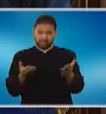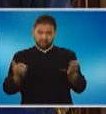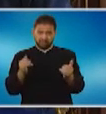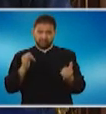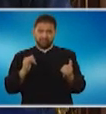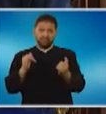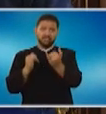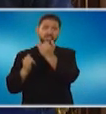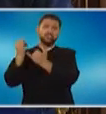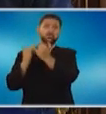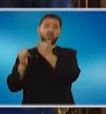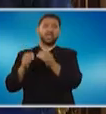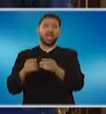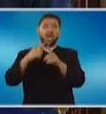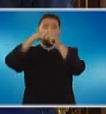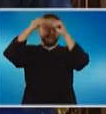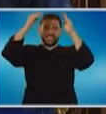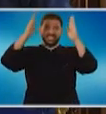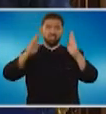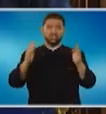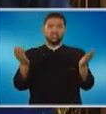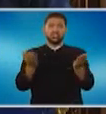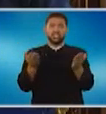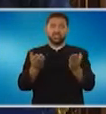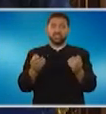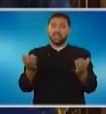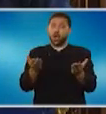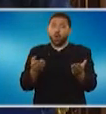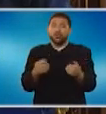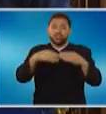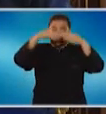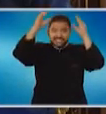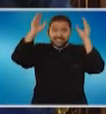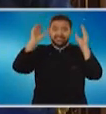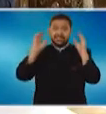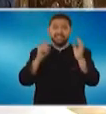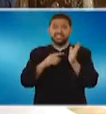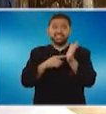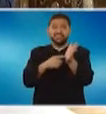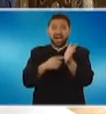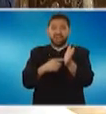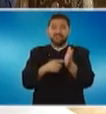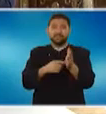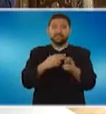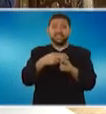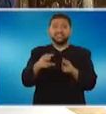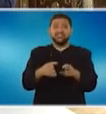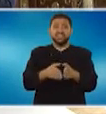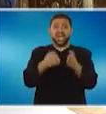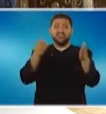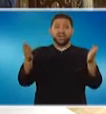dintre Sfinții Părinți, să vadă că la ei Scriptura nu este o notă de subsol, nu e un citat, nu